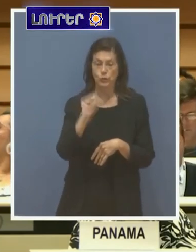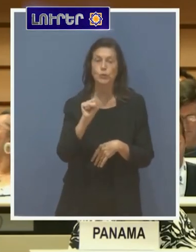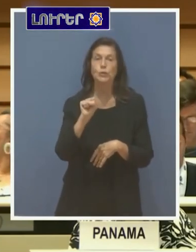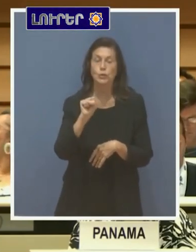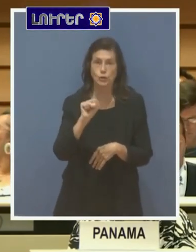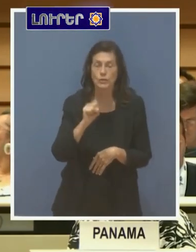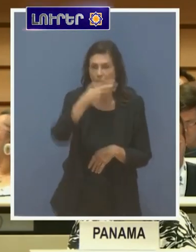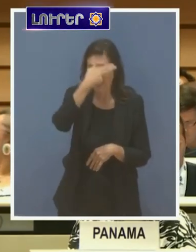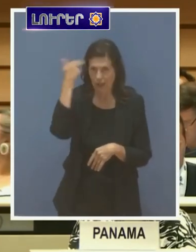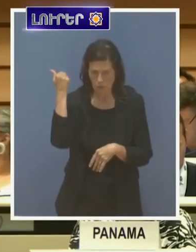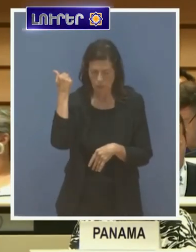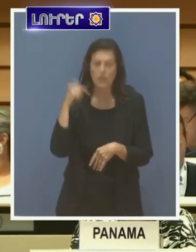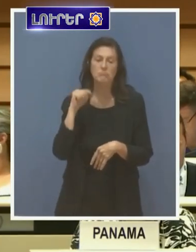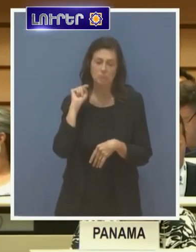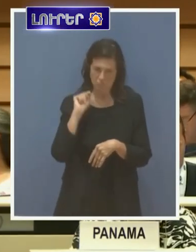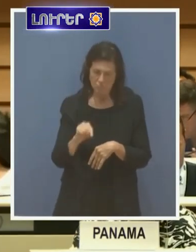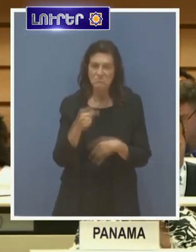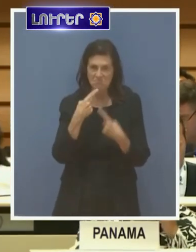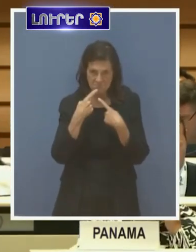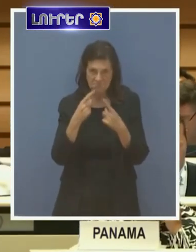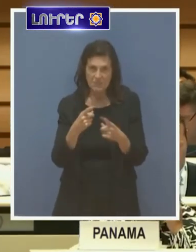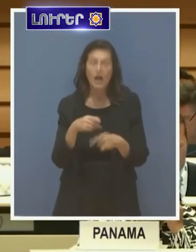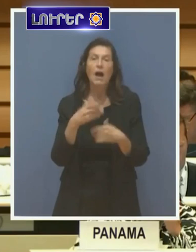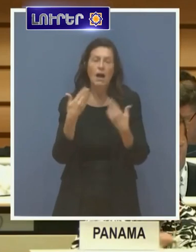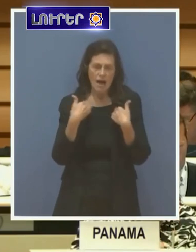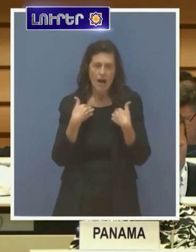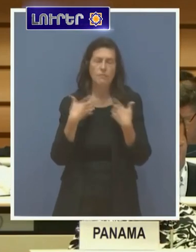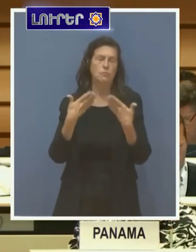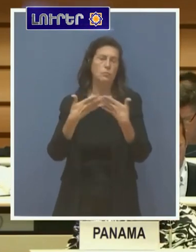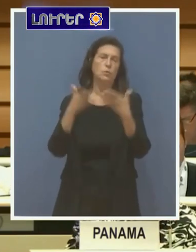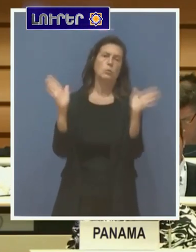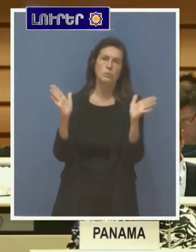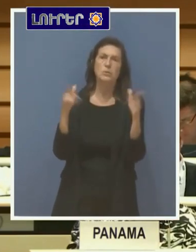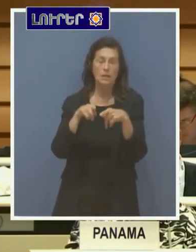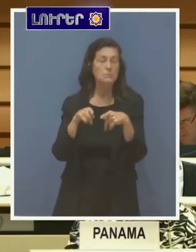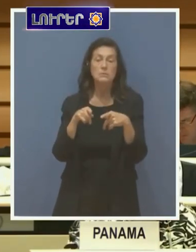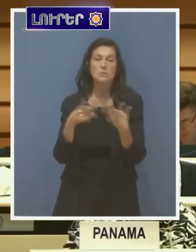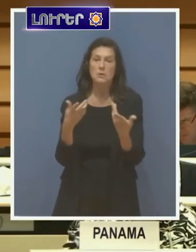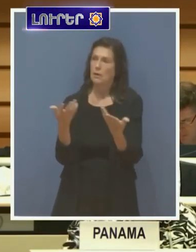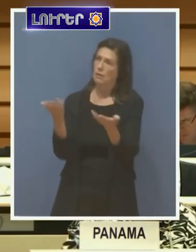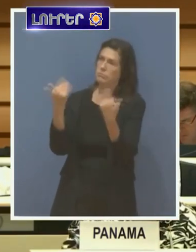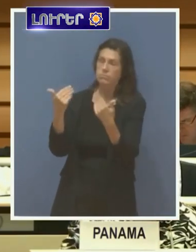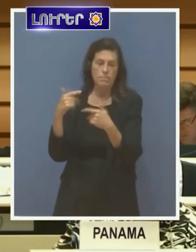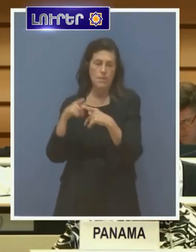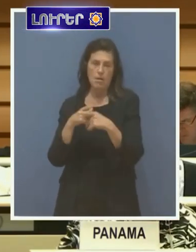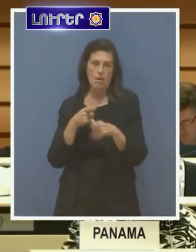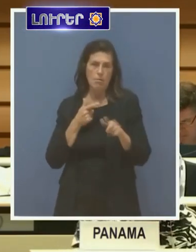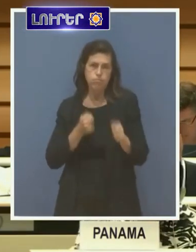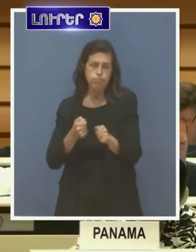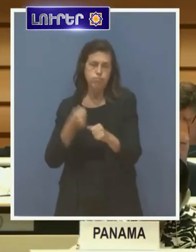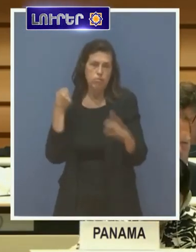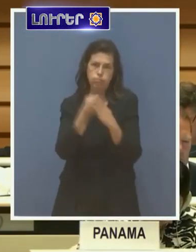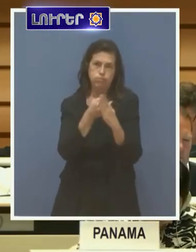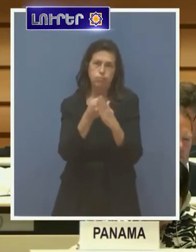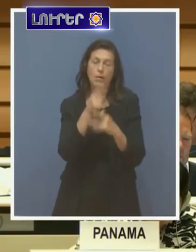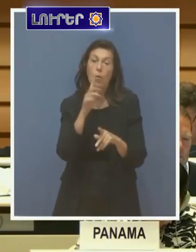1917-1920 թվականները պետությունների կողմէ ճանաչված անկախությունը, որը կհամապատասխանէ միավորված ազգերու կազմակերպության կողմէ ընդունված բնիկ